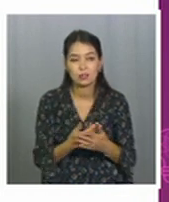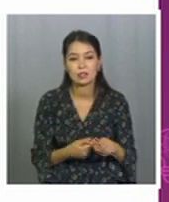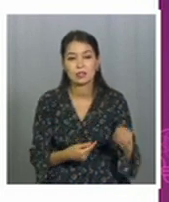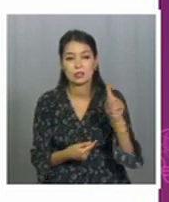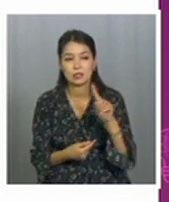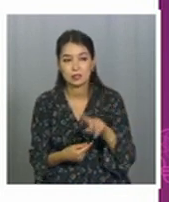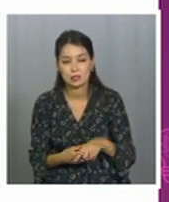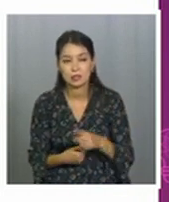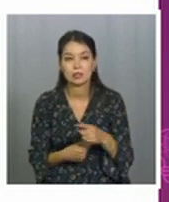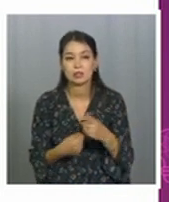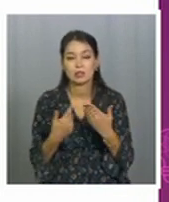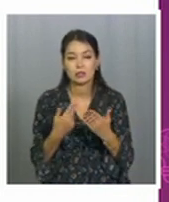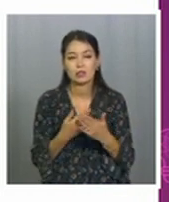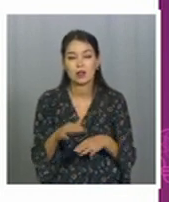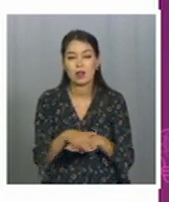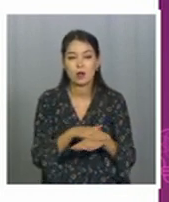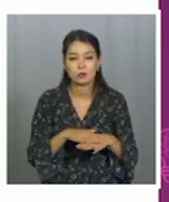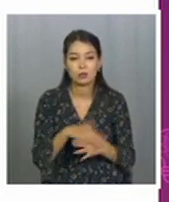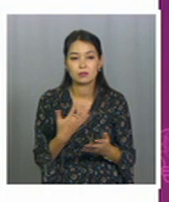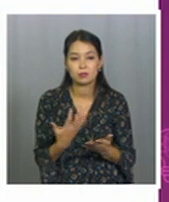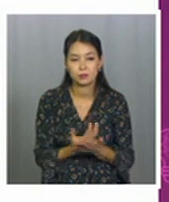сызықты трапецияның ауданын табыңыз.